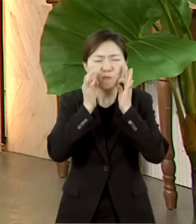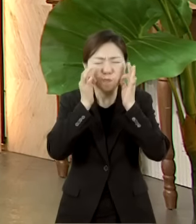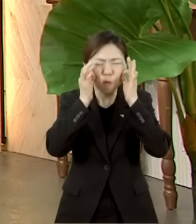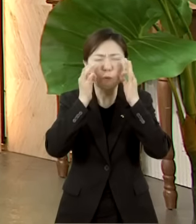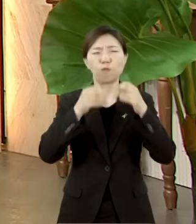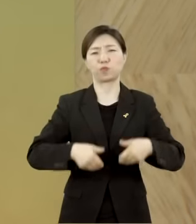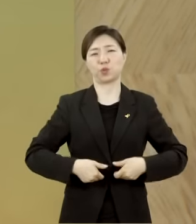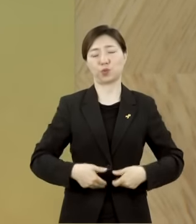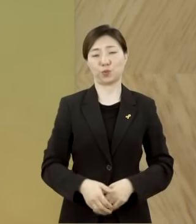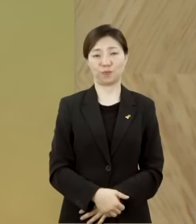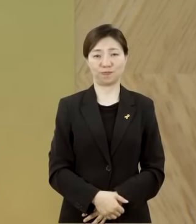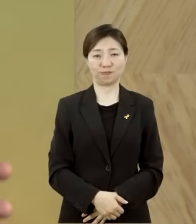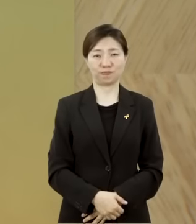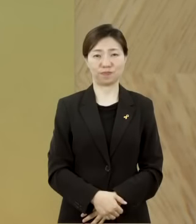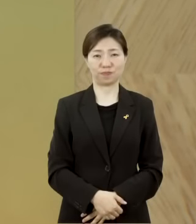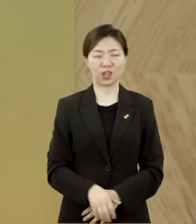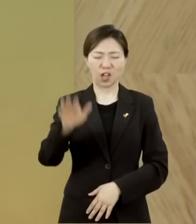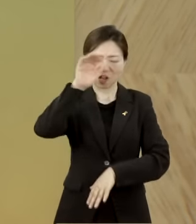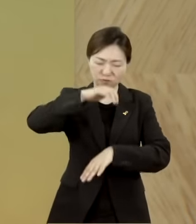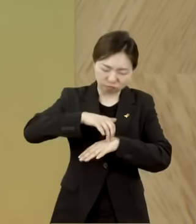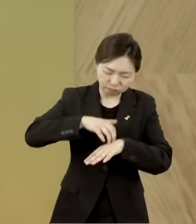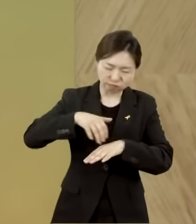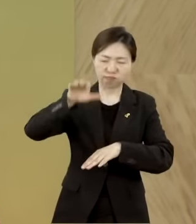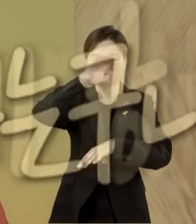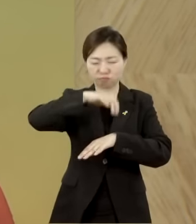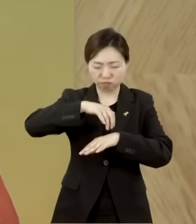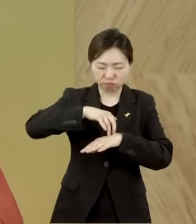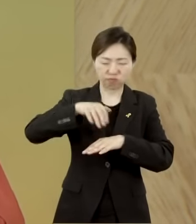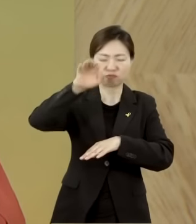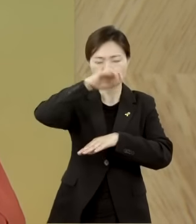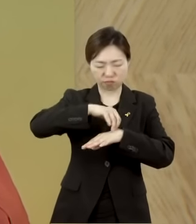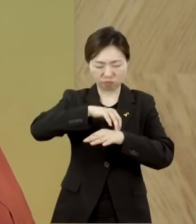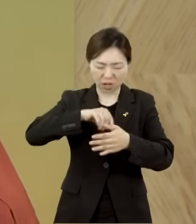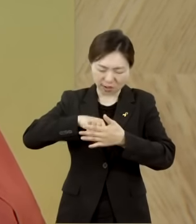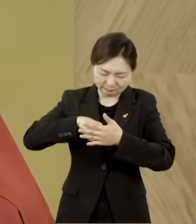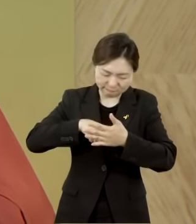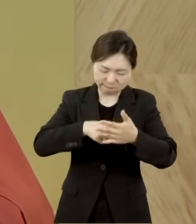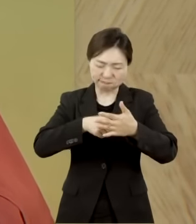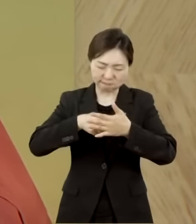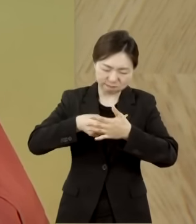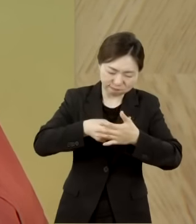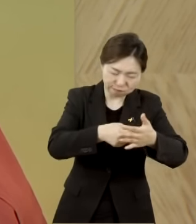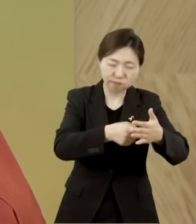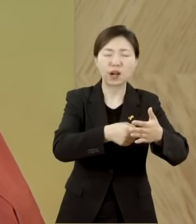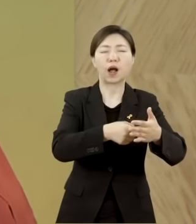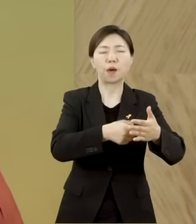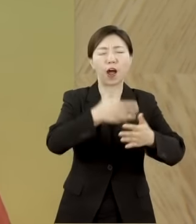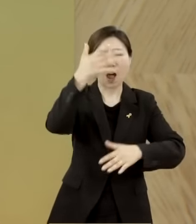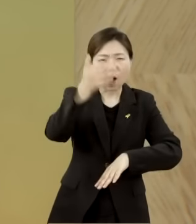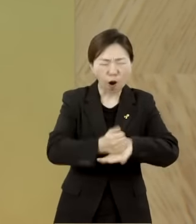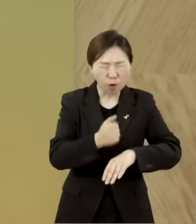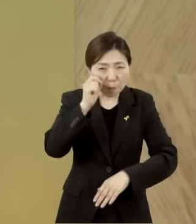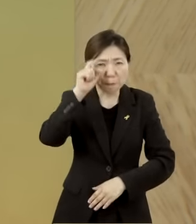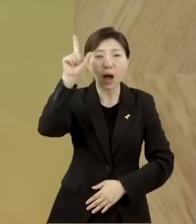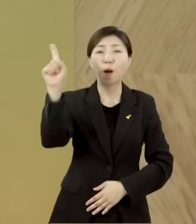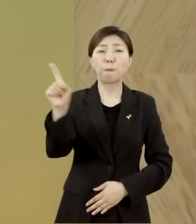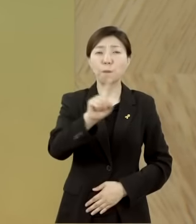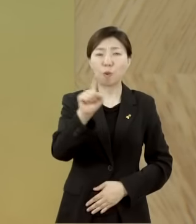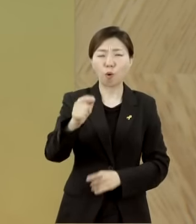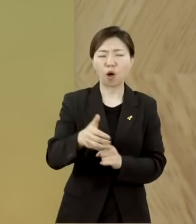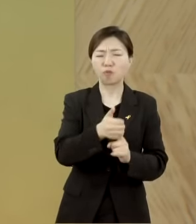노력할입니다 같이 닦고 닦다 보면 부처님 가피가 나와 함께 하는구나라는 것을